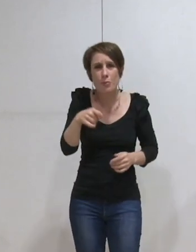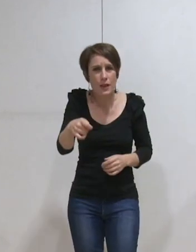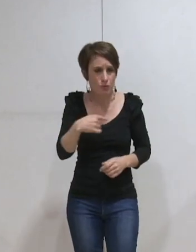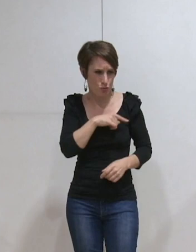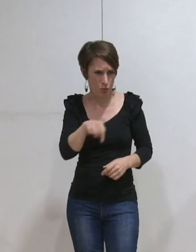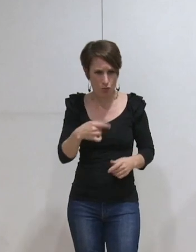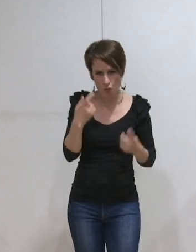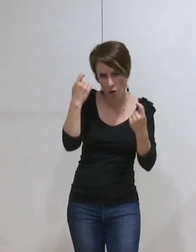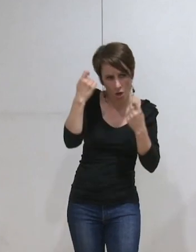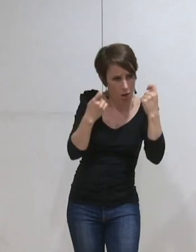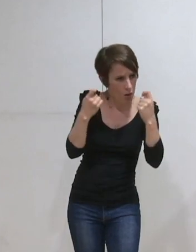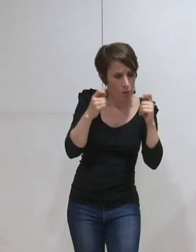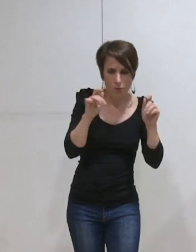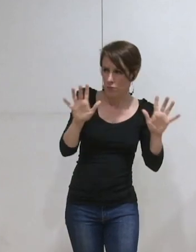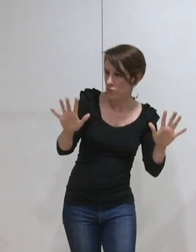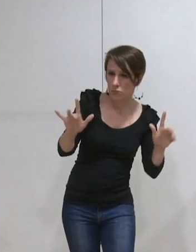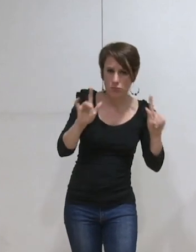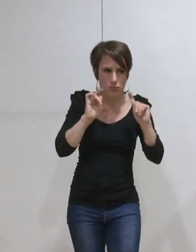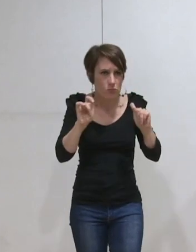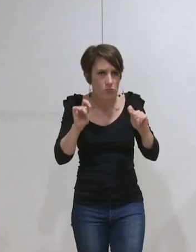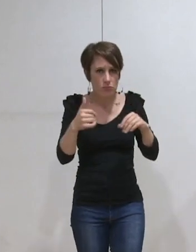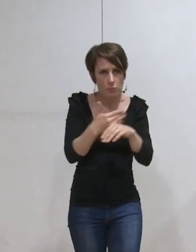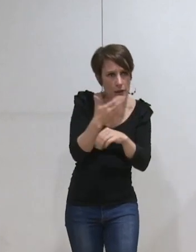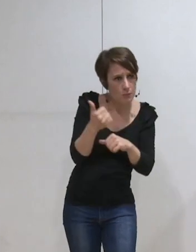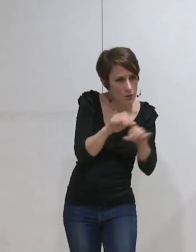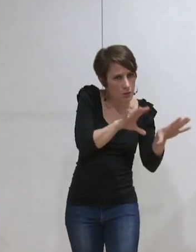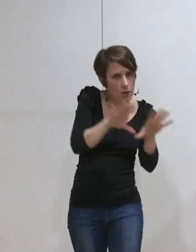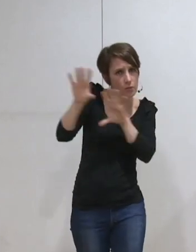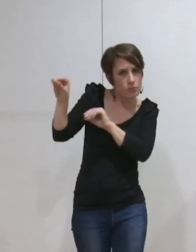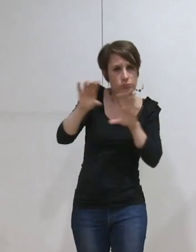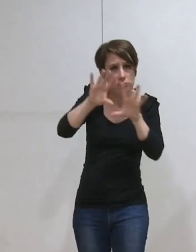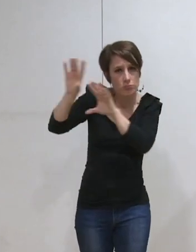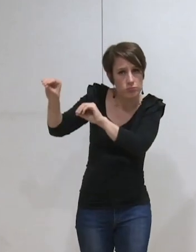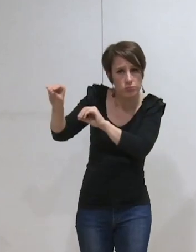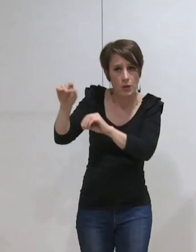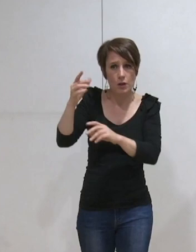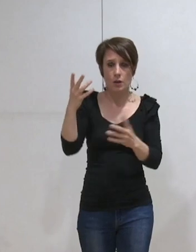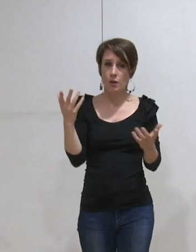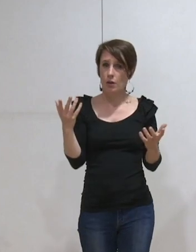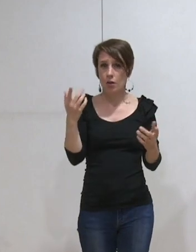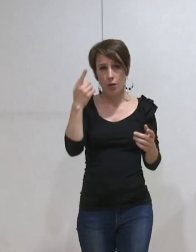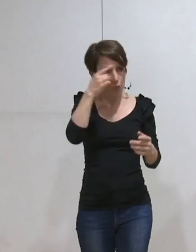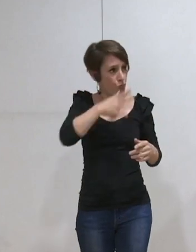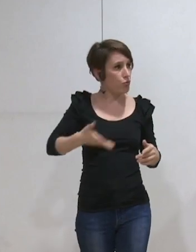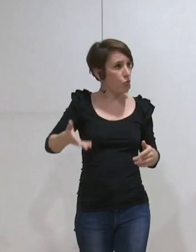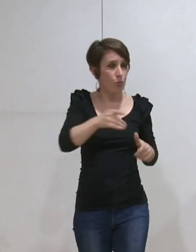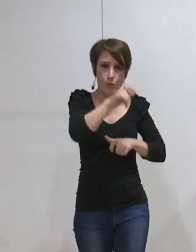c'est l'intérêt et le souci des élus de la ville de grenobble mais aussi de mes collègues de la métropole